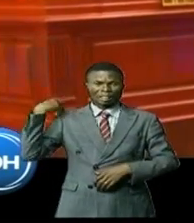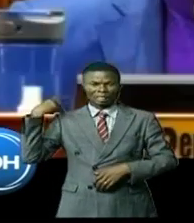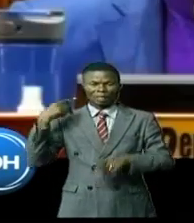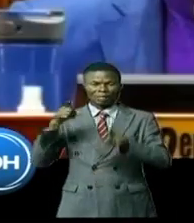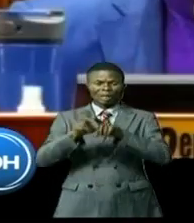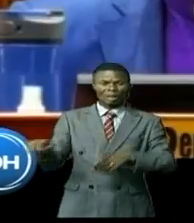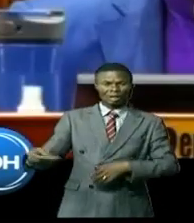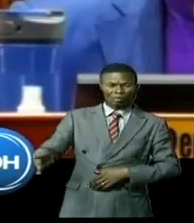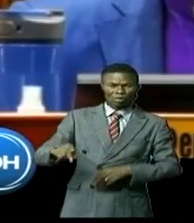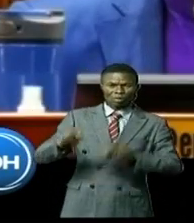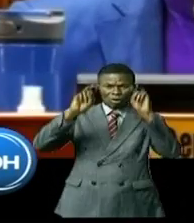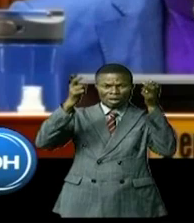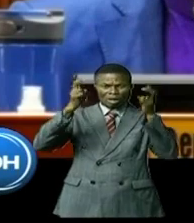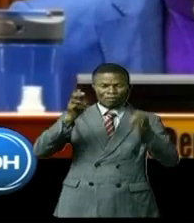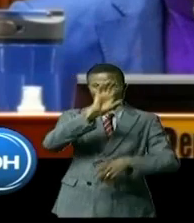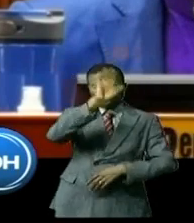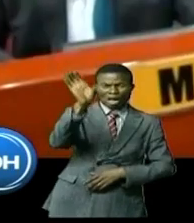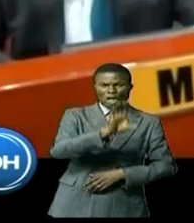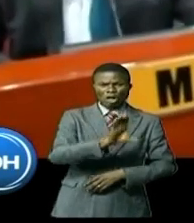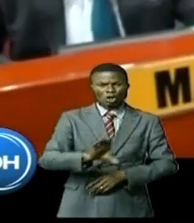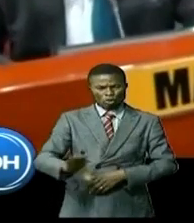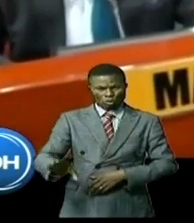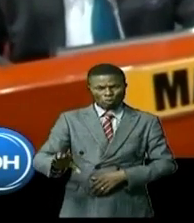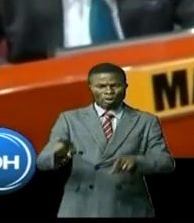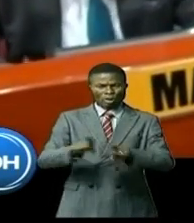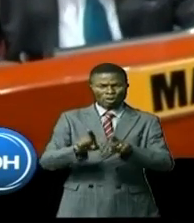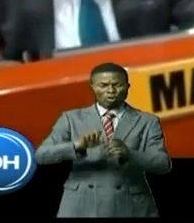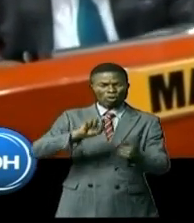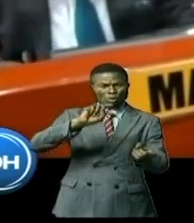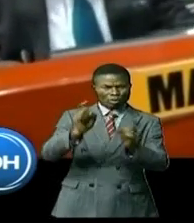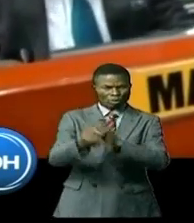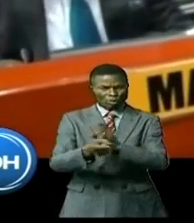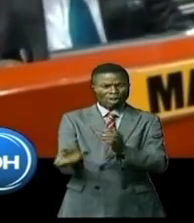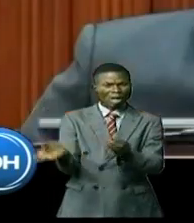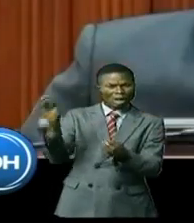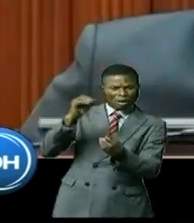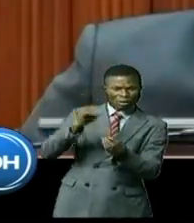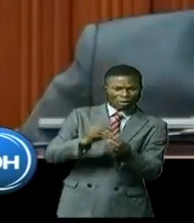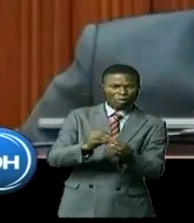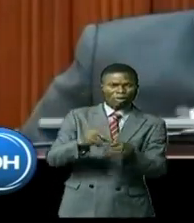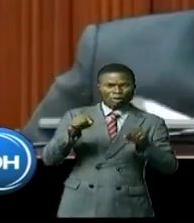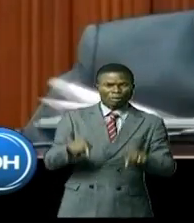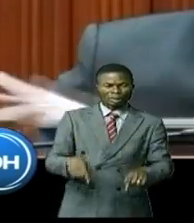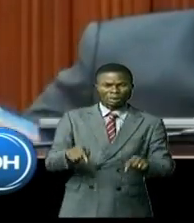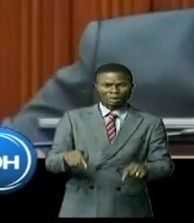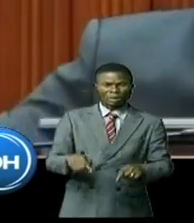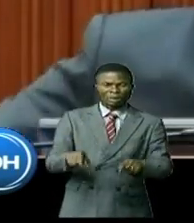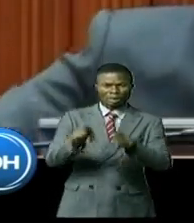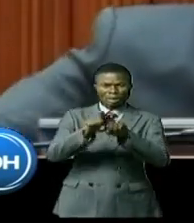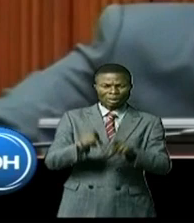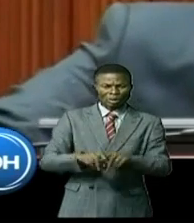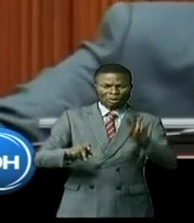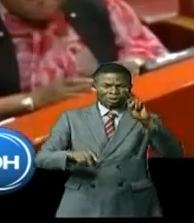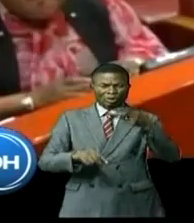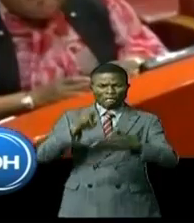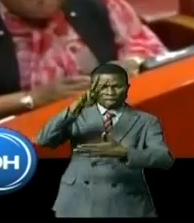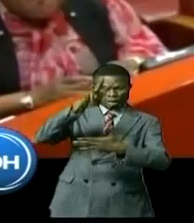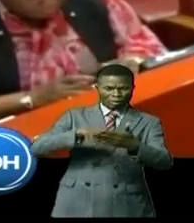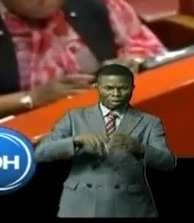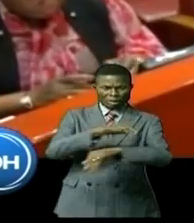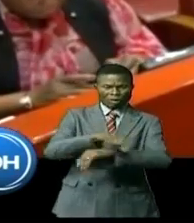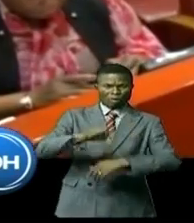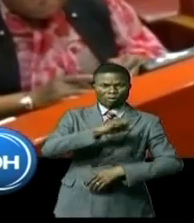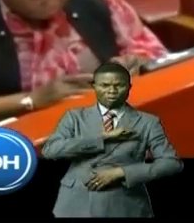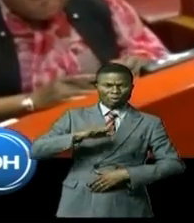provinciales, urbaines, municipales et locales, telles que modifiées et complétées à ce jour et en seconde lecture au Sénat.